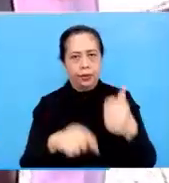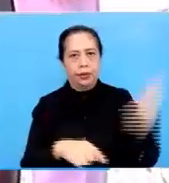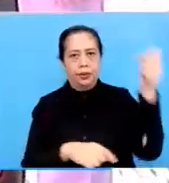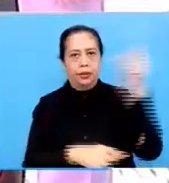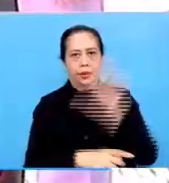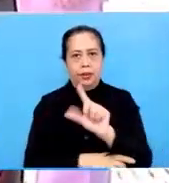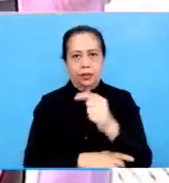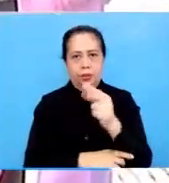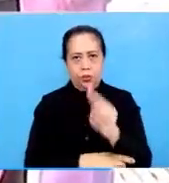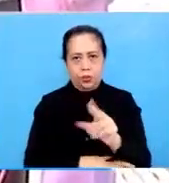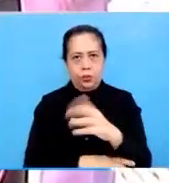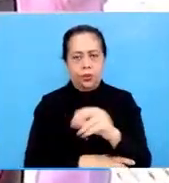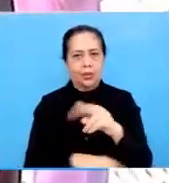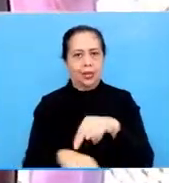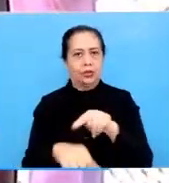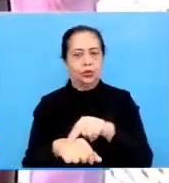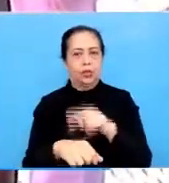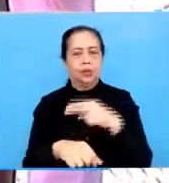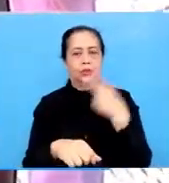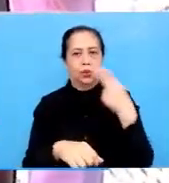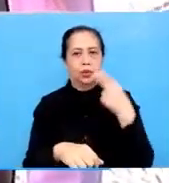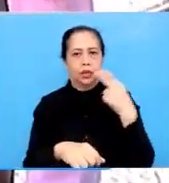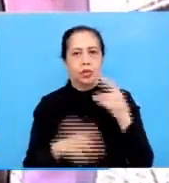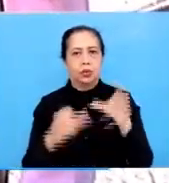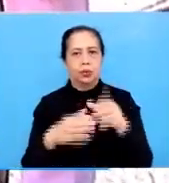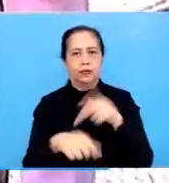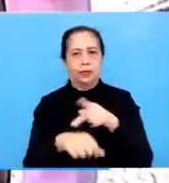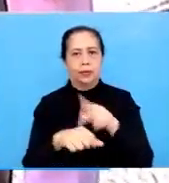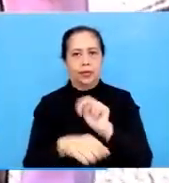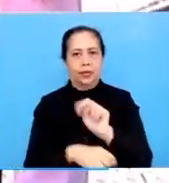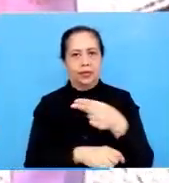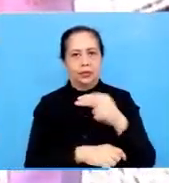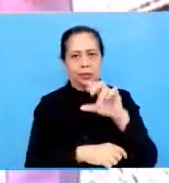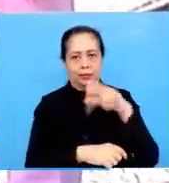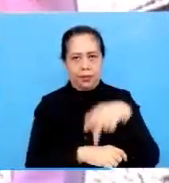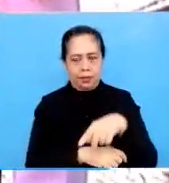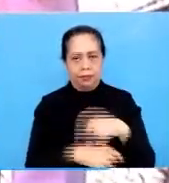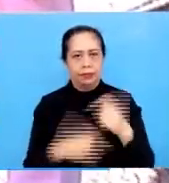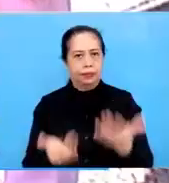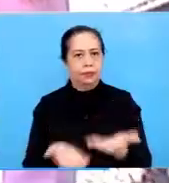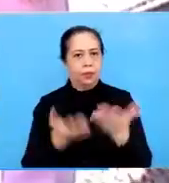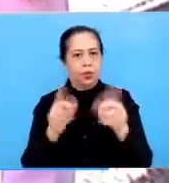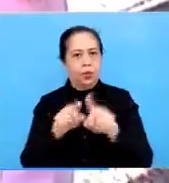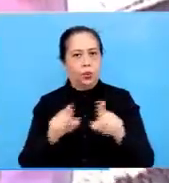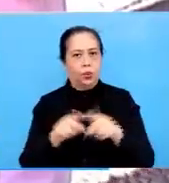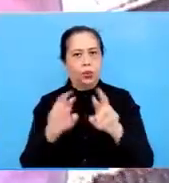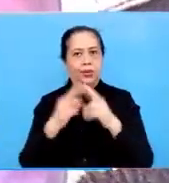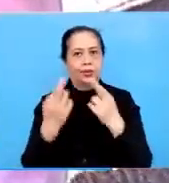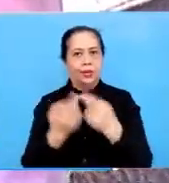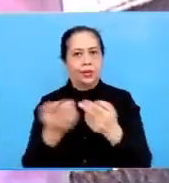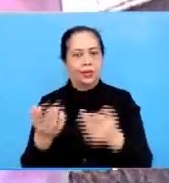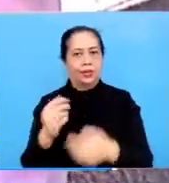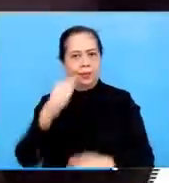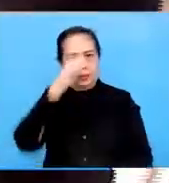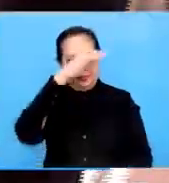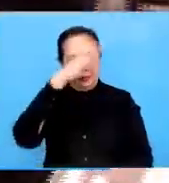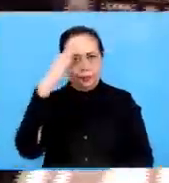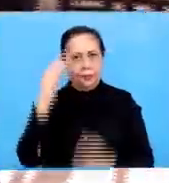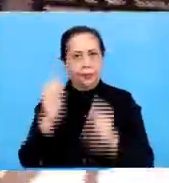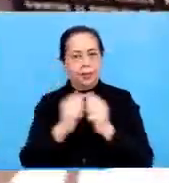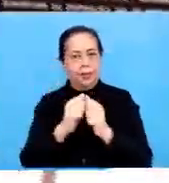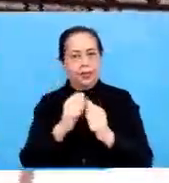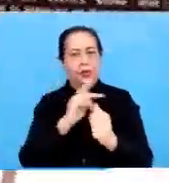ng Manila at sa National Historical Commission of the Philippines. May inalay ding bulaklak ang mga kaanak ni Bonifacio, pati na rin ang Knights of